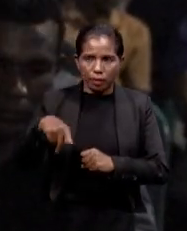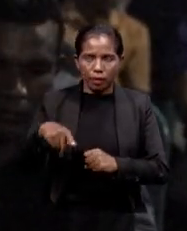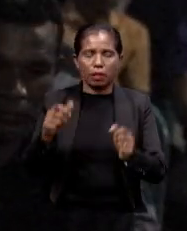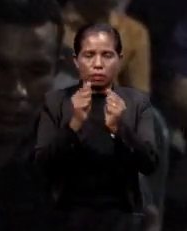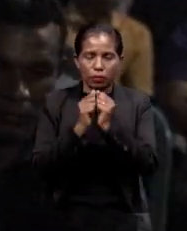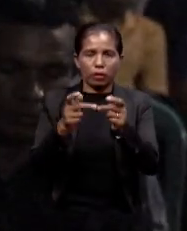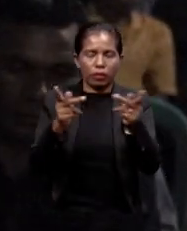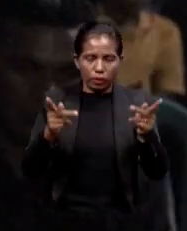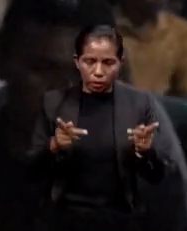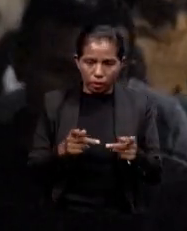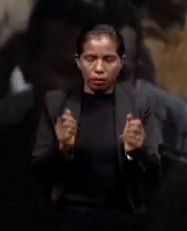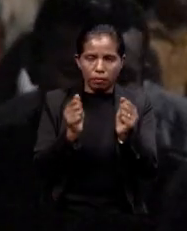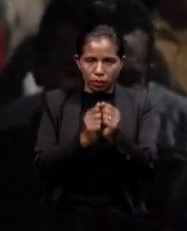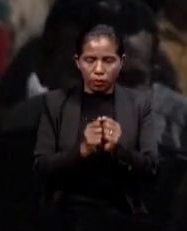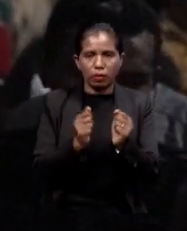kontennya aku akan ini